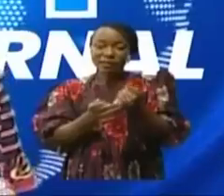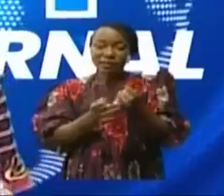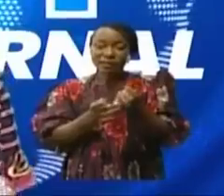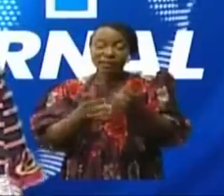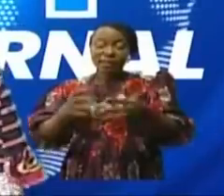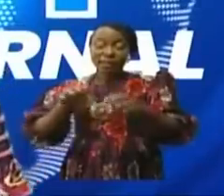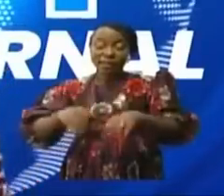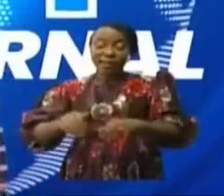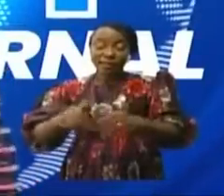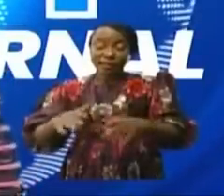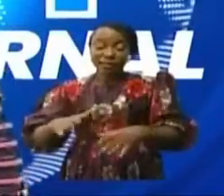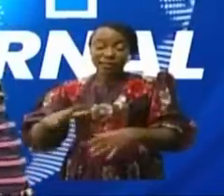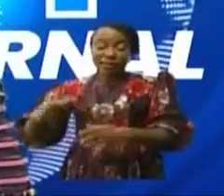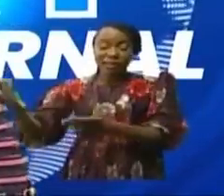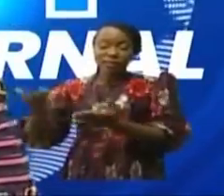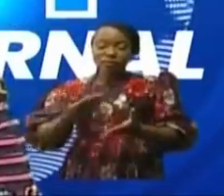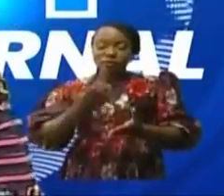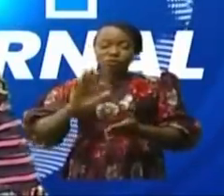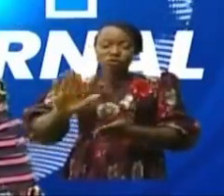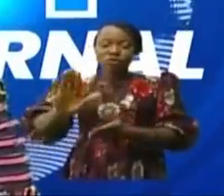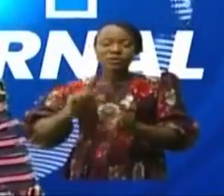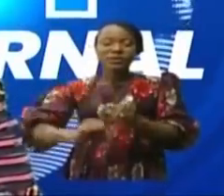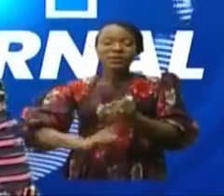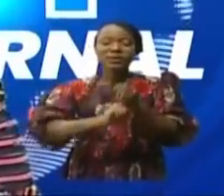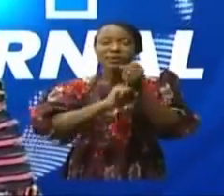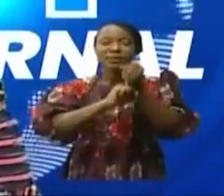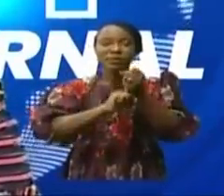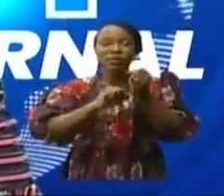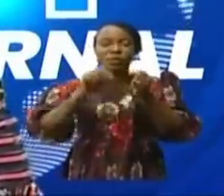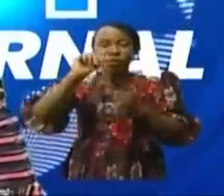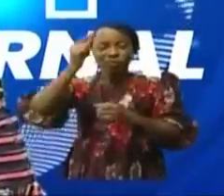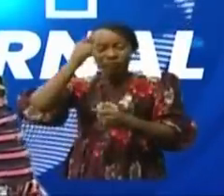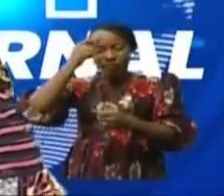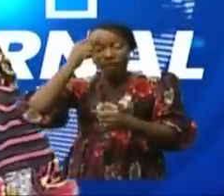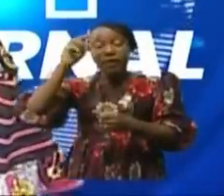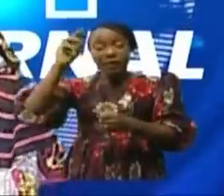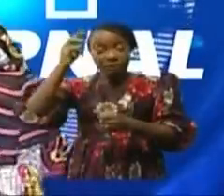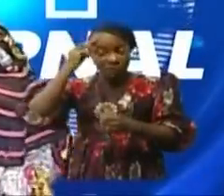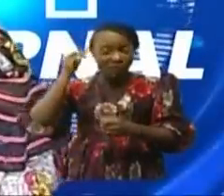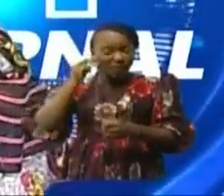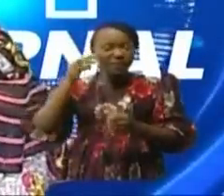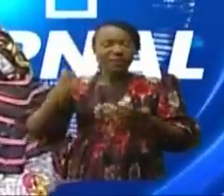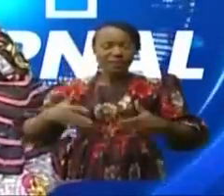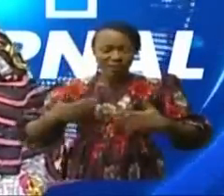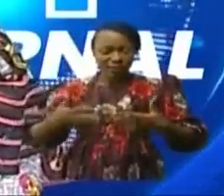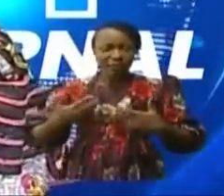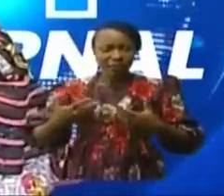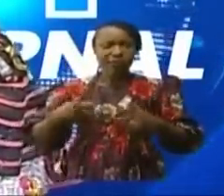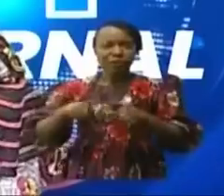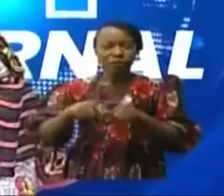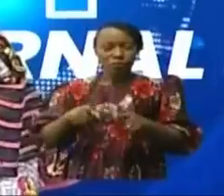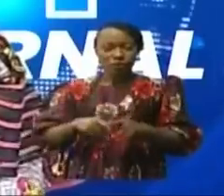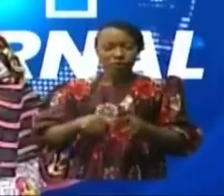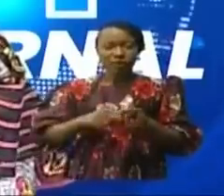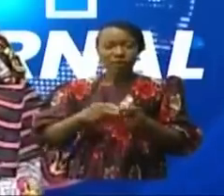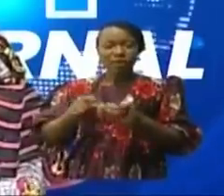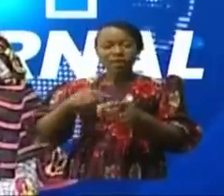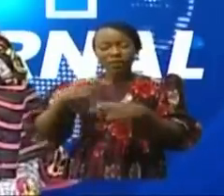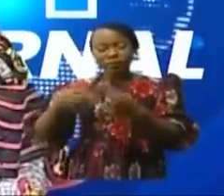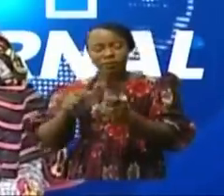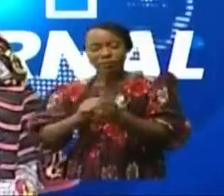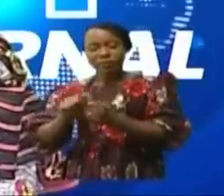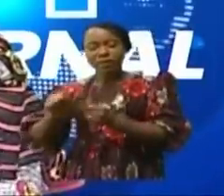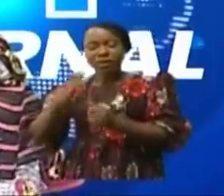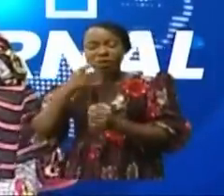son assistance au gouvernement. Le ministre de l'Agriculture s'est dit satisfait de l'évolution de ce projet initié par le chef de l'État Félix-Antoine